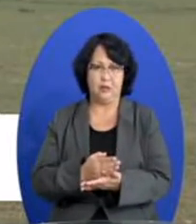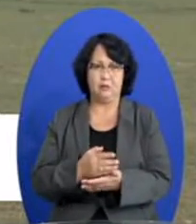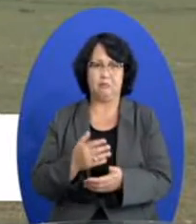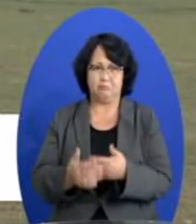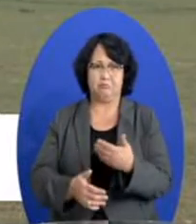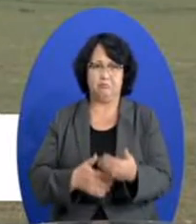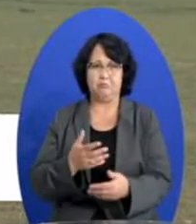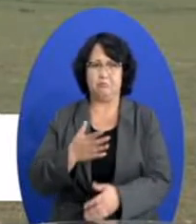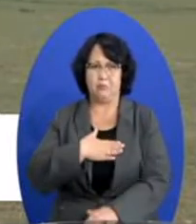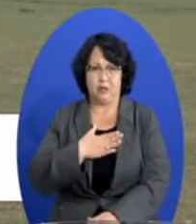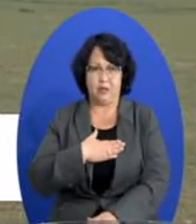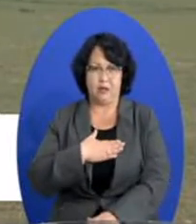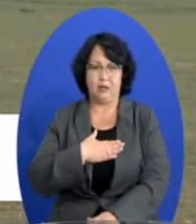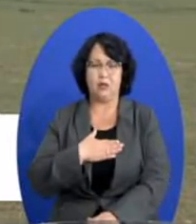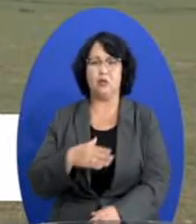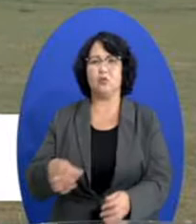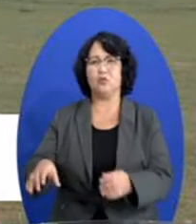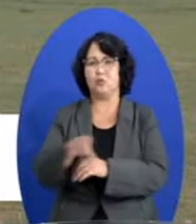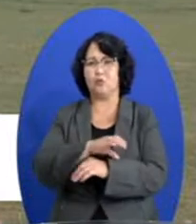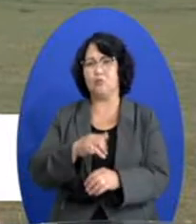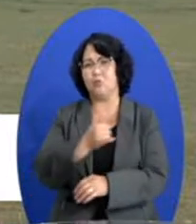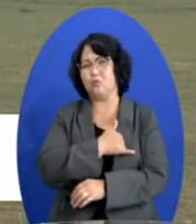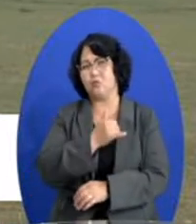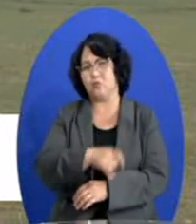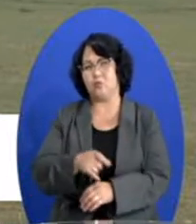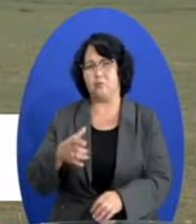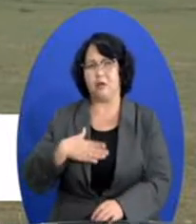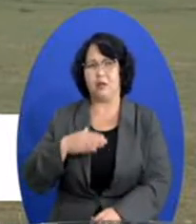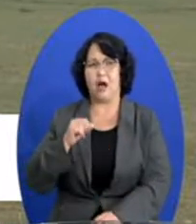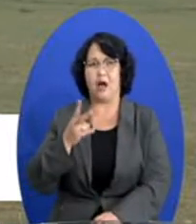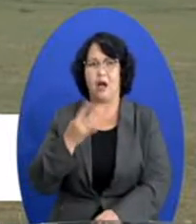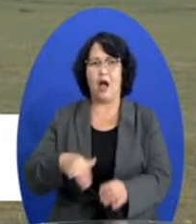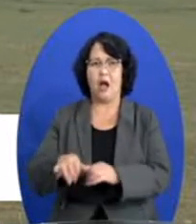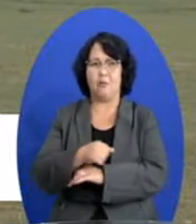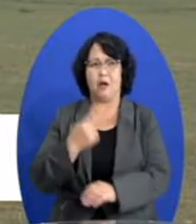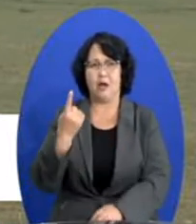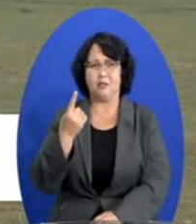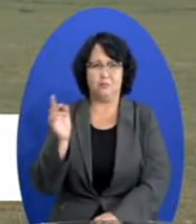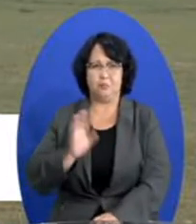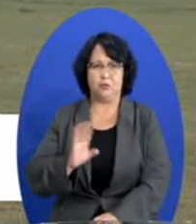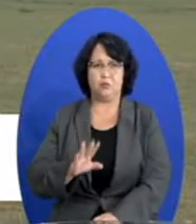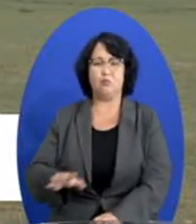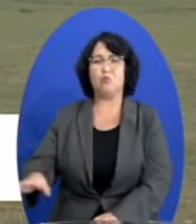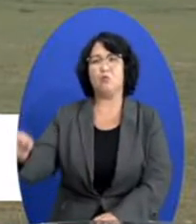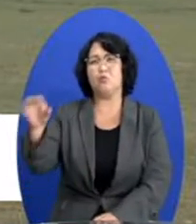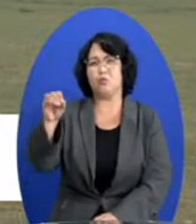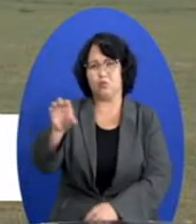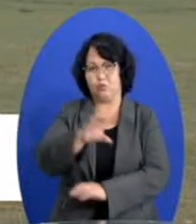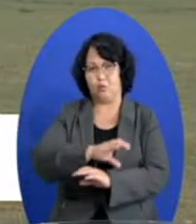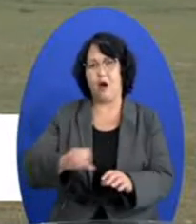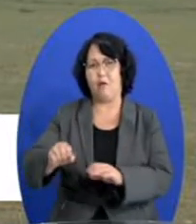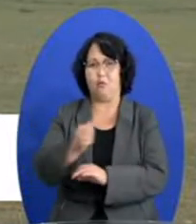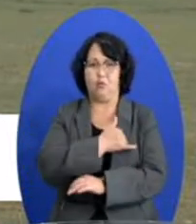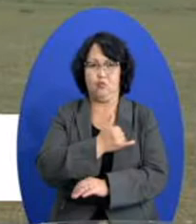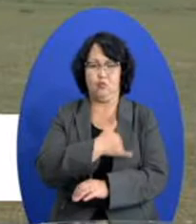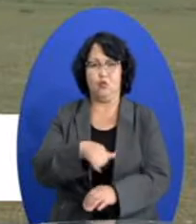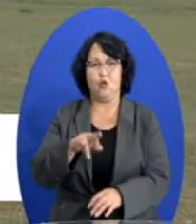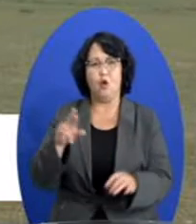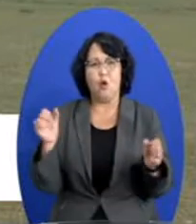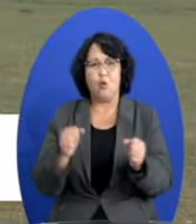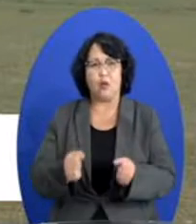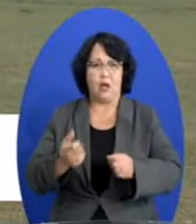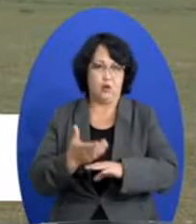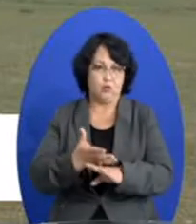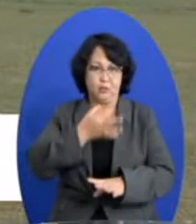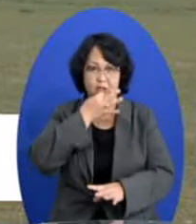шат шатанд одоо манай сумдын удирдлагууд ганцхан манай Архангай аймаг гэлтгүү бүх сумд аймагуудын удирдлагууд нь үйлчлэлийн